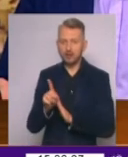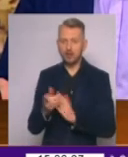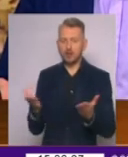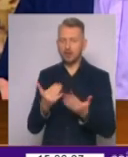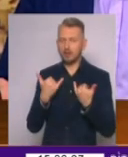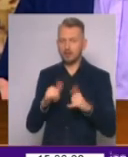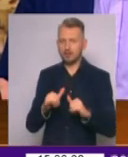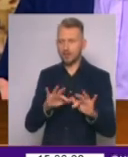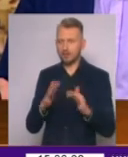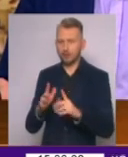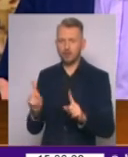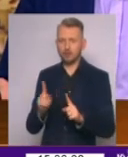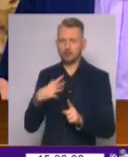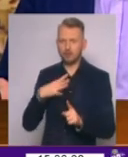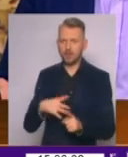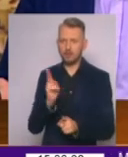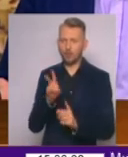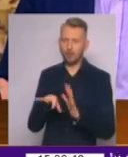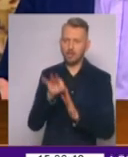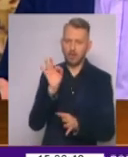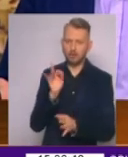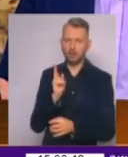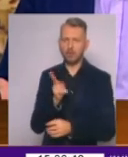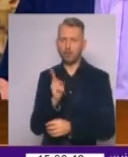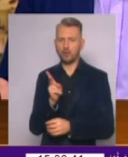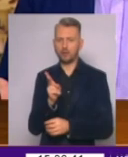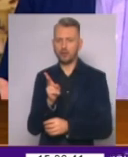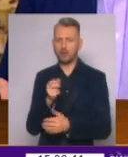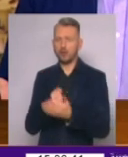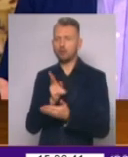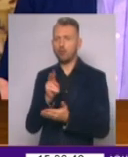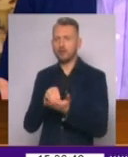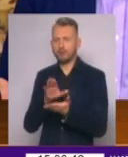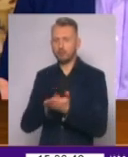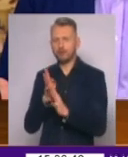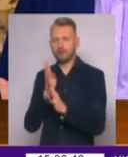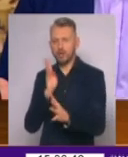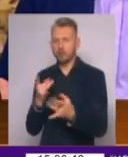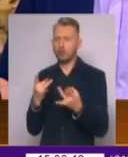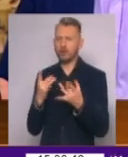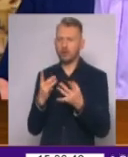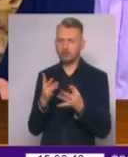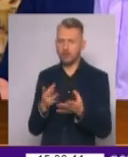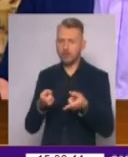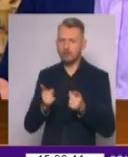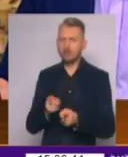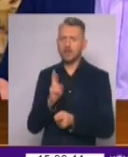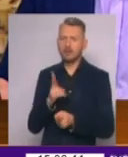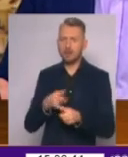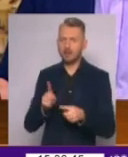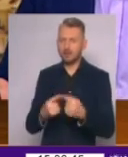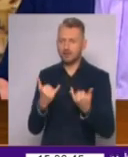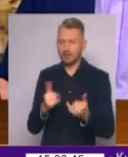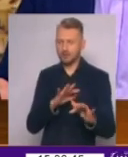дивна історія, що доведеться там когось обирати, до когось записуватися в чергу. Розкажіть, насправді, яким чином це зараз